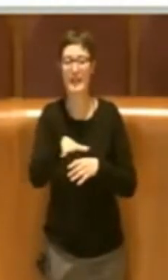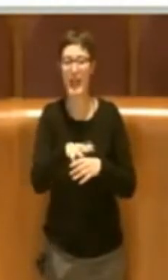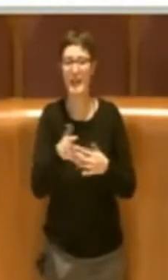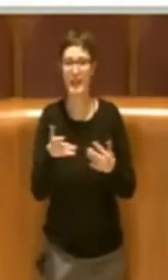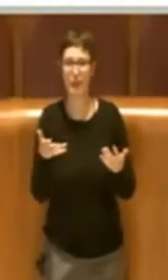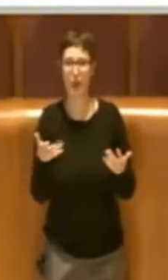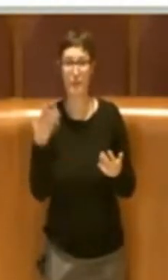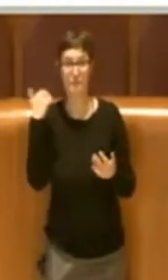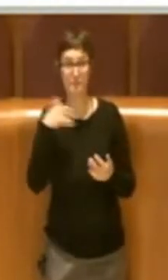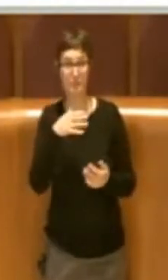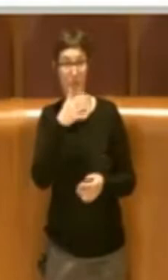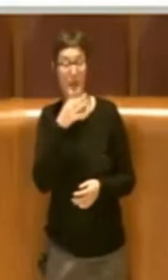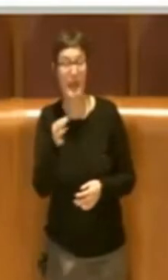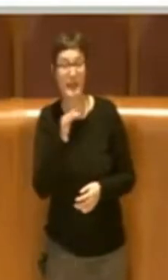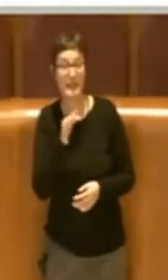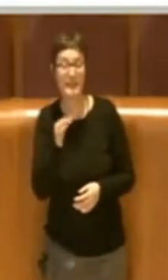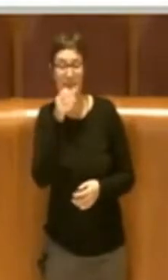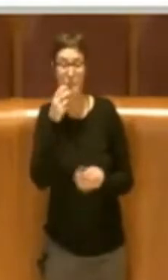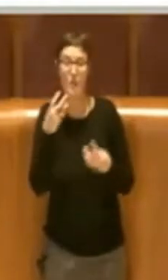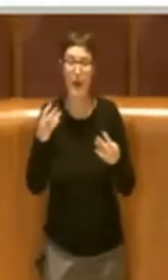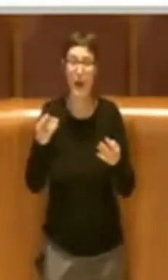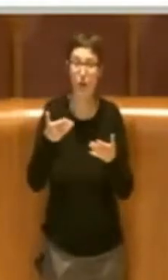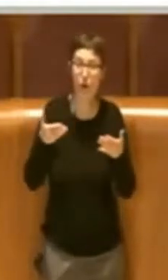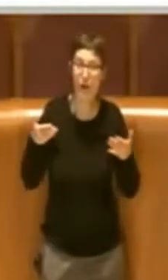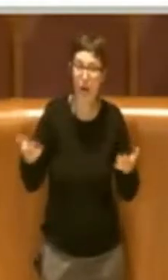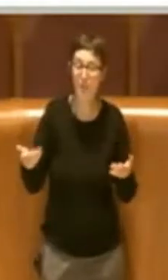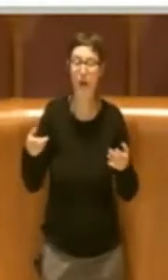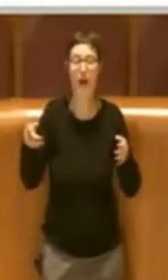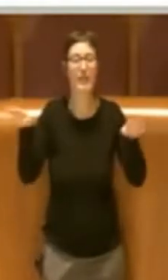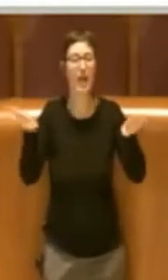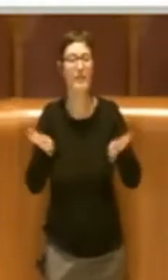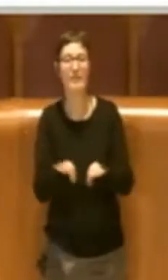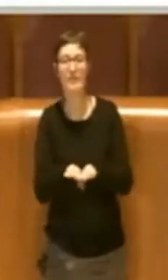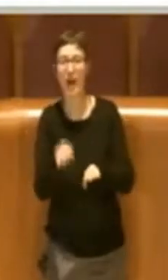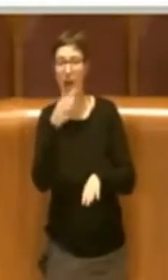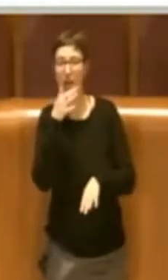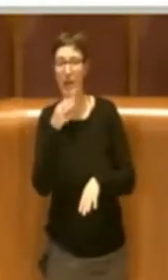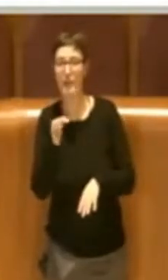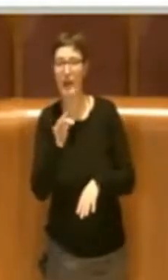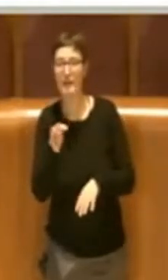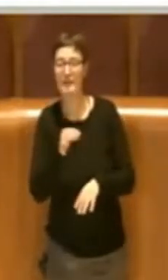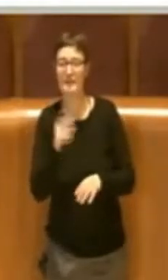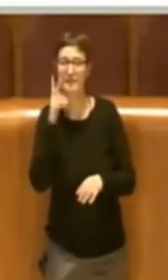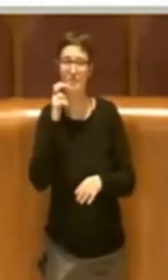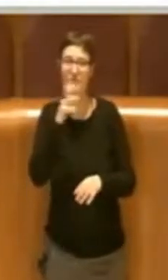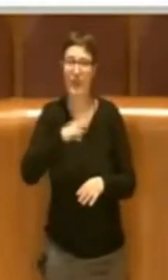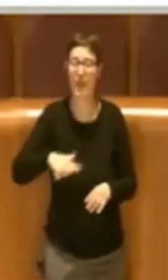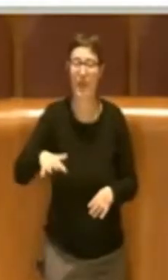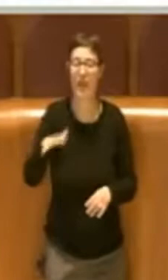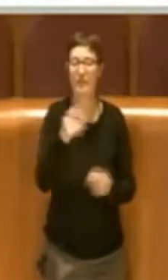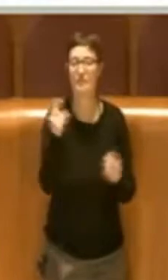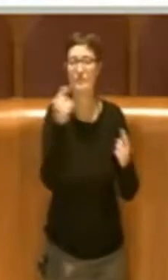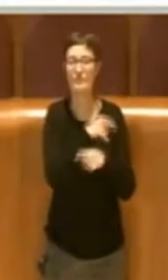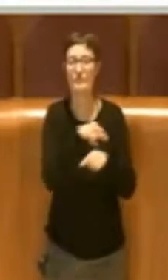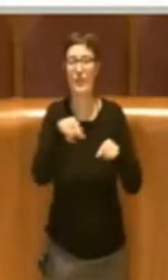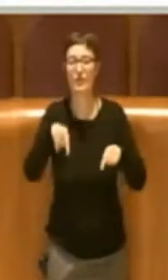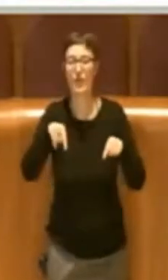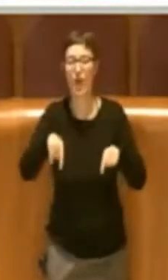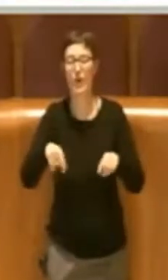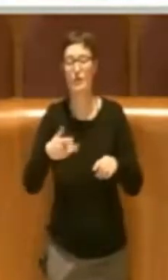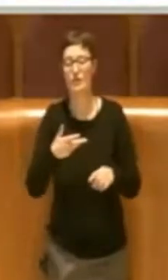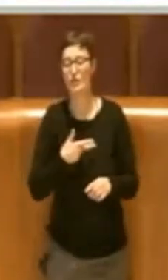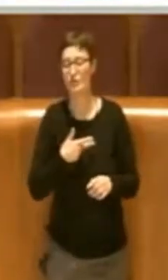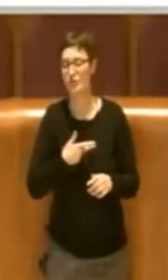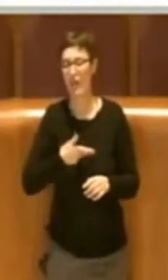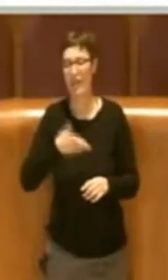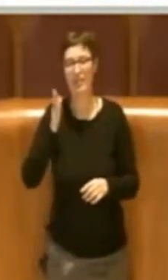un bellissimo parco campagna, una valle bellissima verde, e invece oggi si presenta con ferite